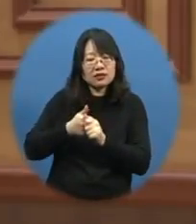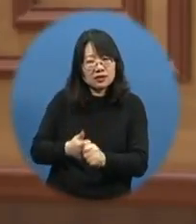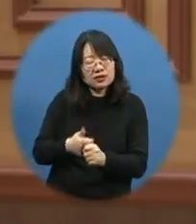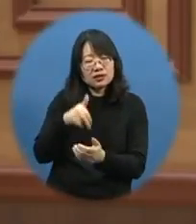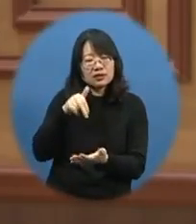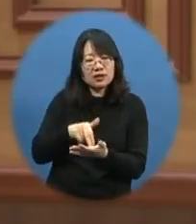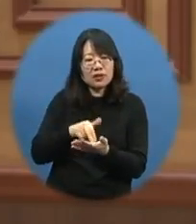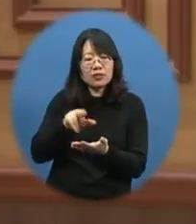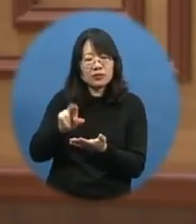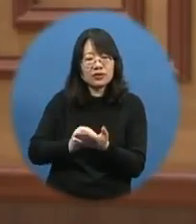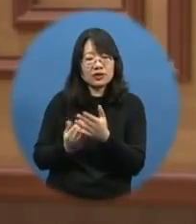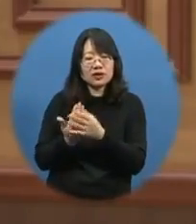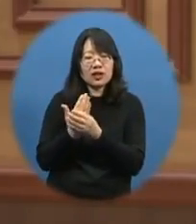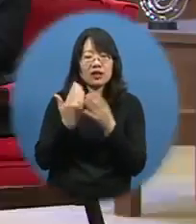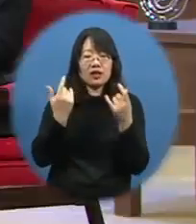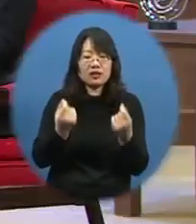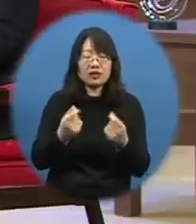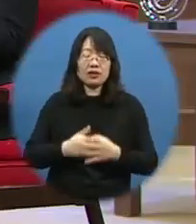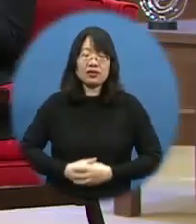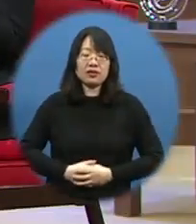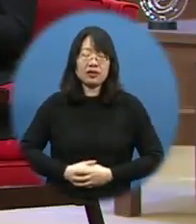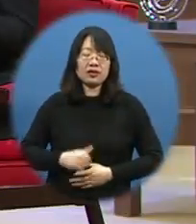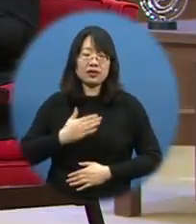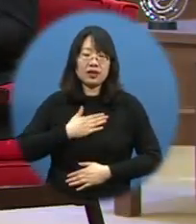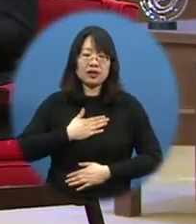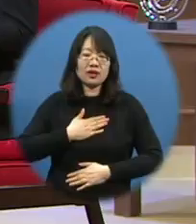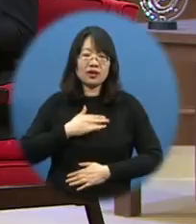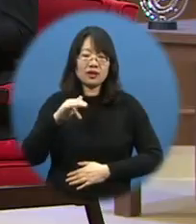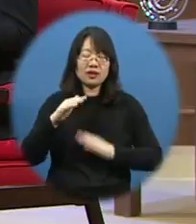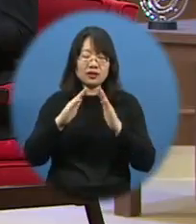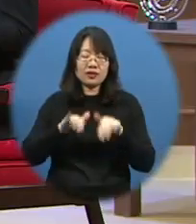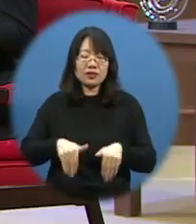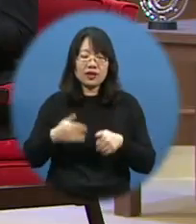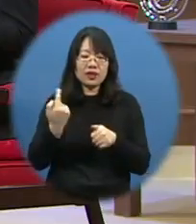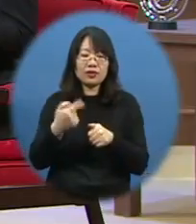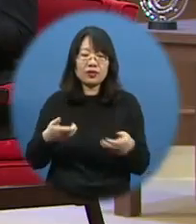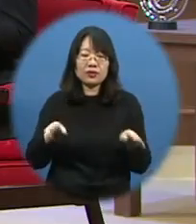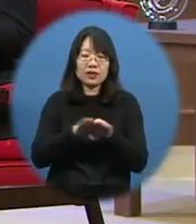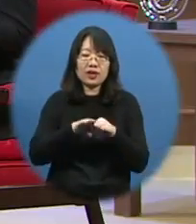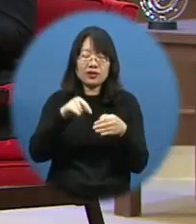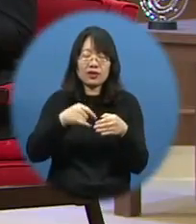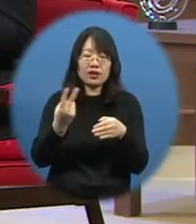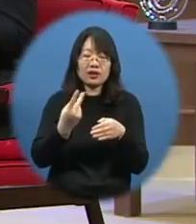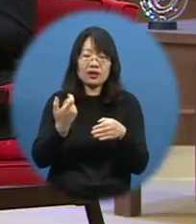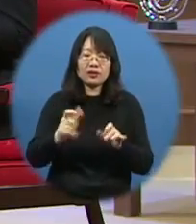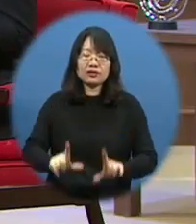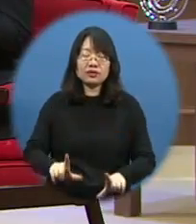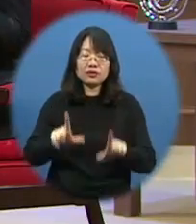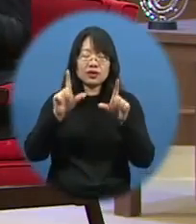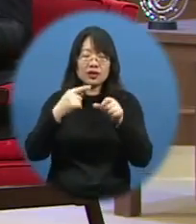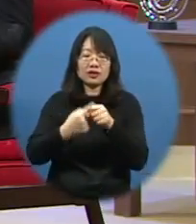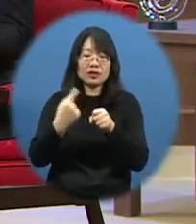부분도 문제가 생기는 것 같습니다. 그렇죠. 제가 저희 전남교육청에서 2016년,